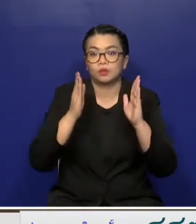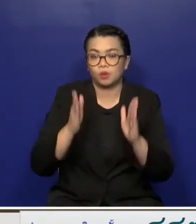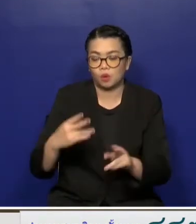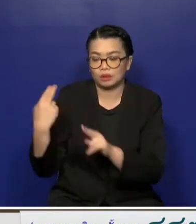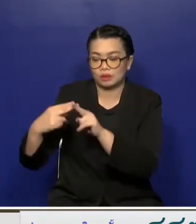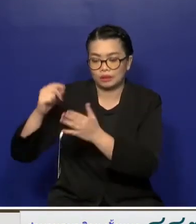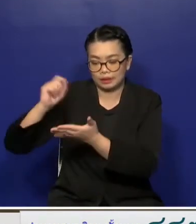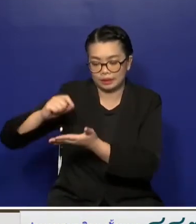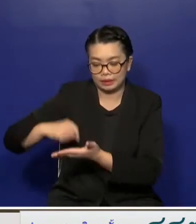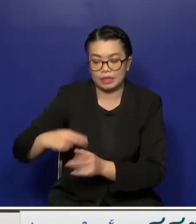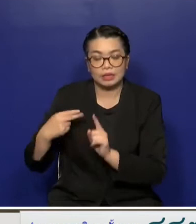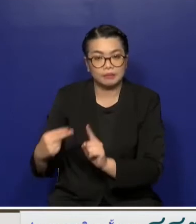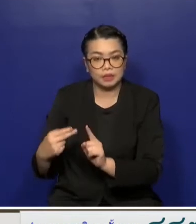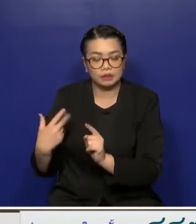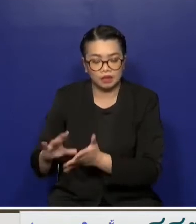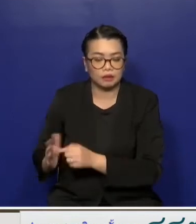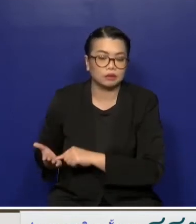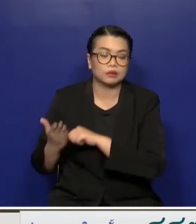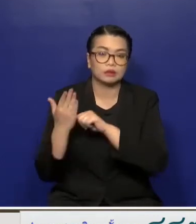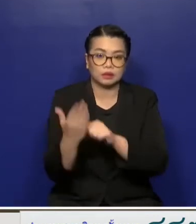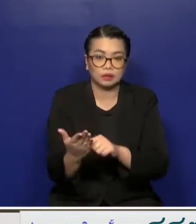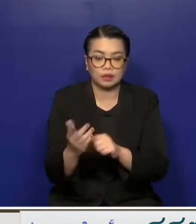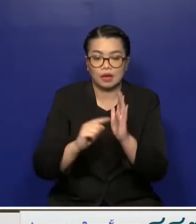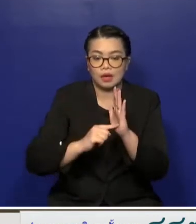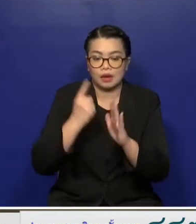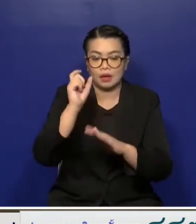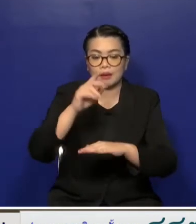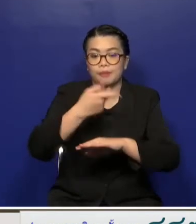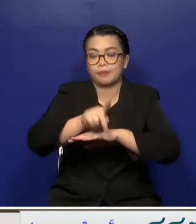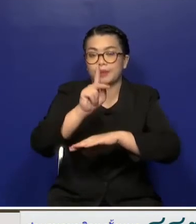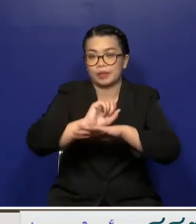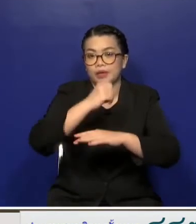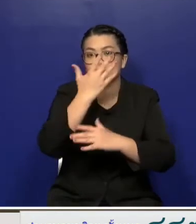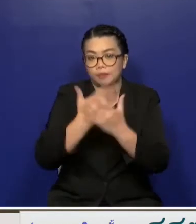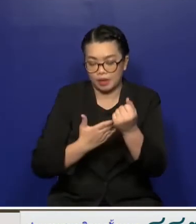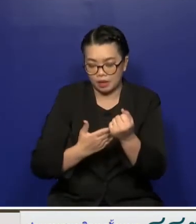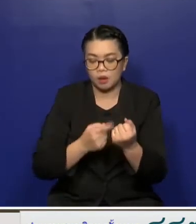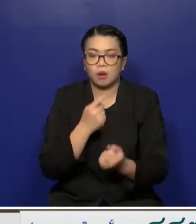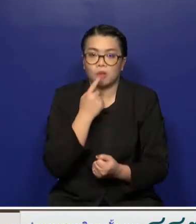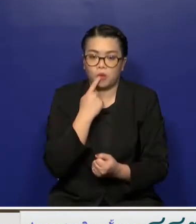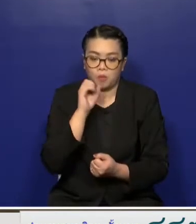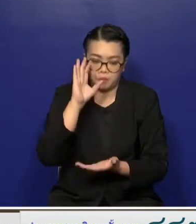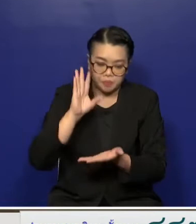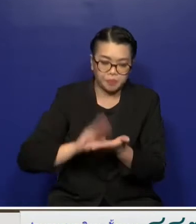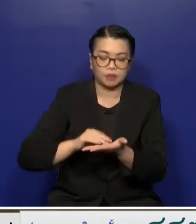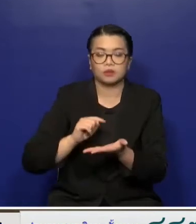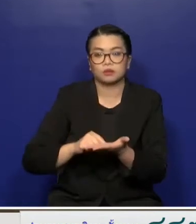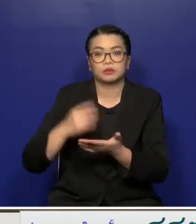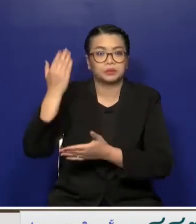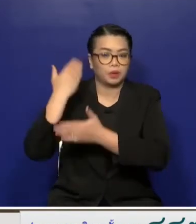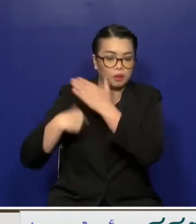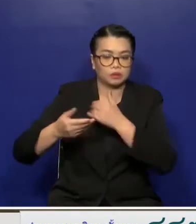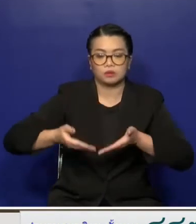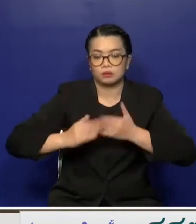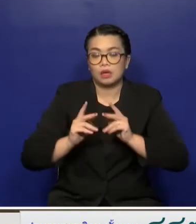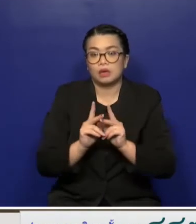ายรัฐธรรมนูญและเป็นครั้งแรกที่ประธานสภาท่านชวนหลีกภัยต้องพูดไว้ให้เป็นประวัติศาสตร์ครับท่านได้ตั้งคณะทำงานเ